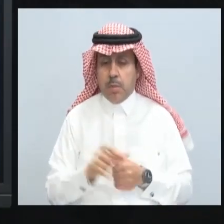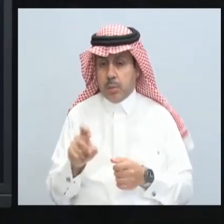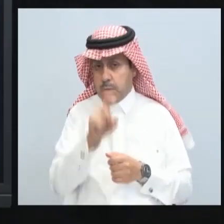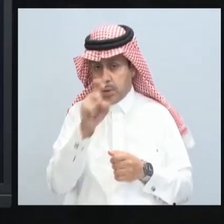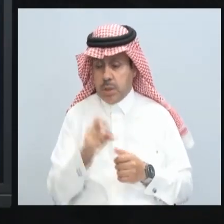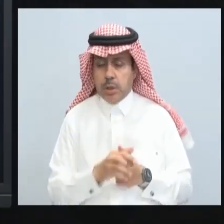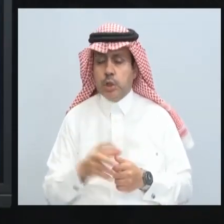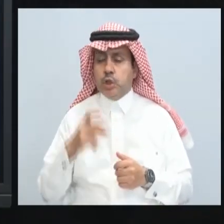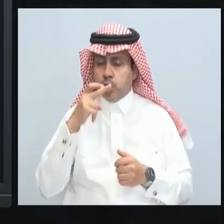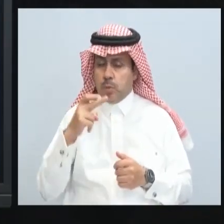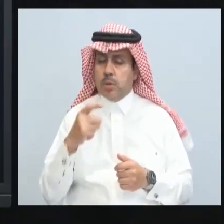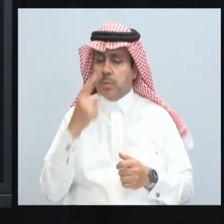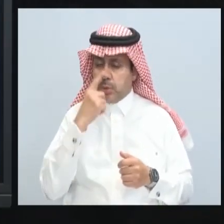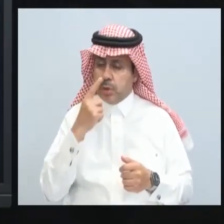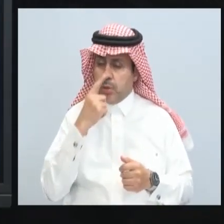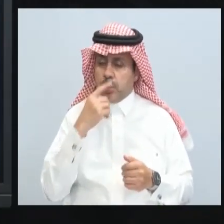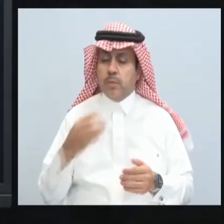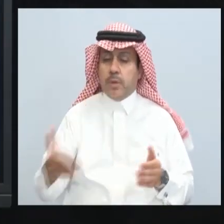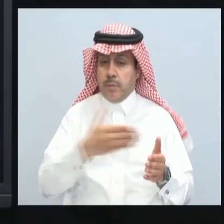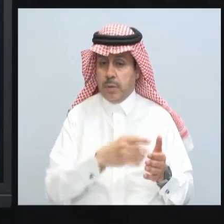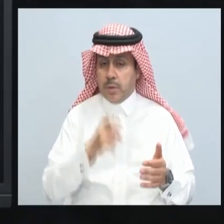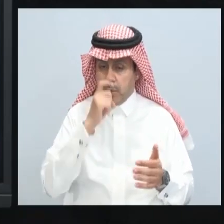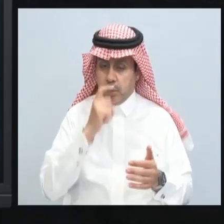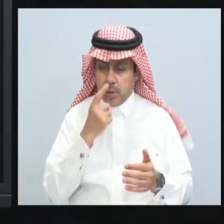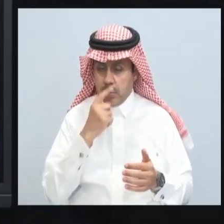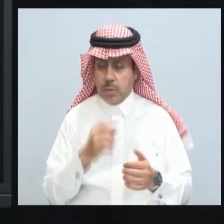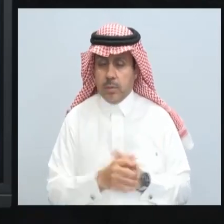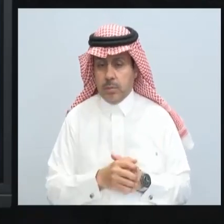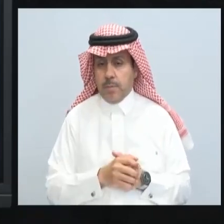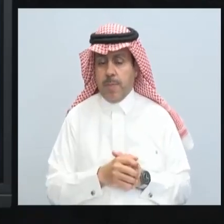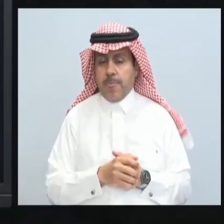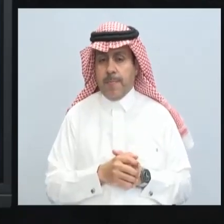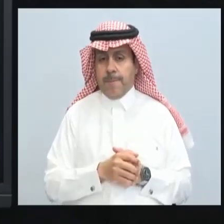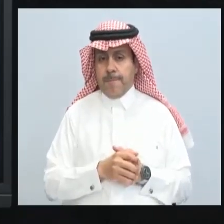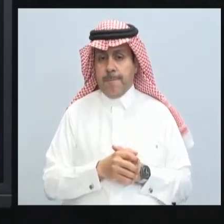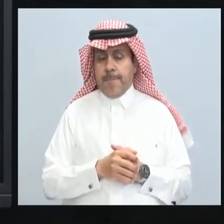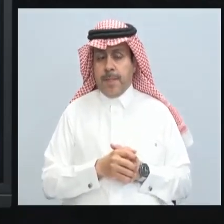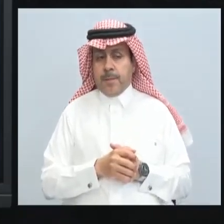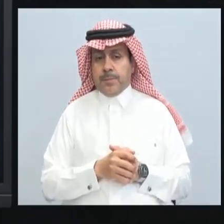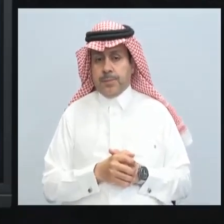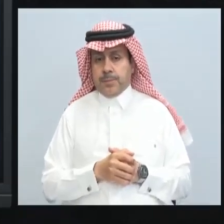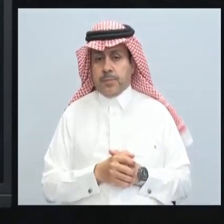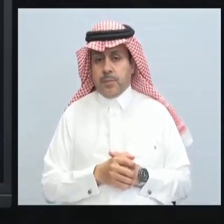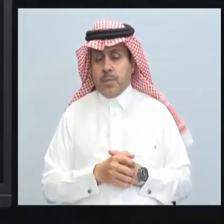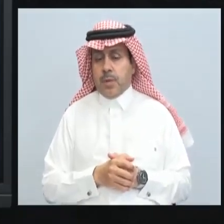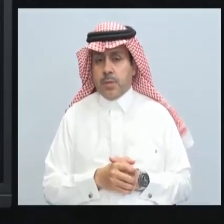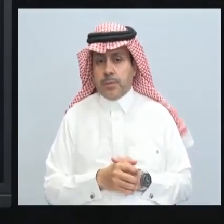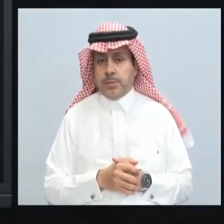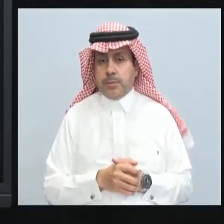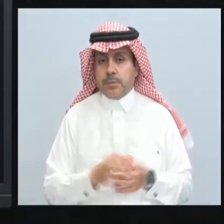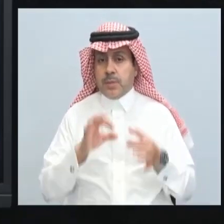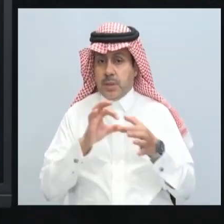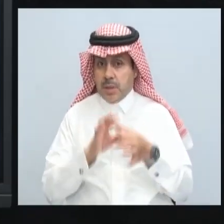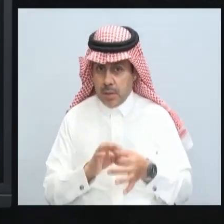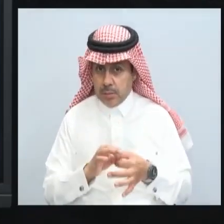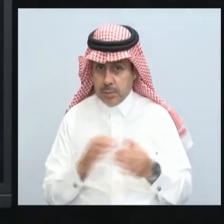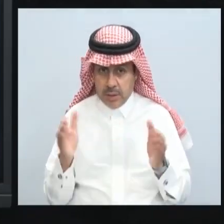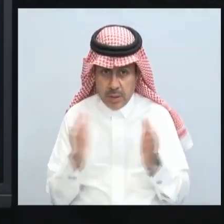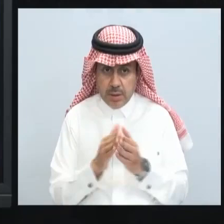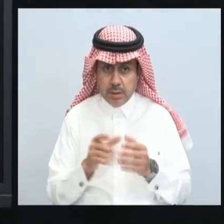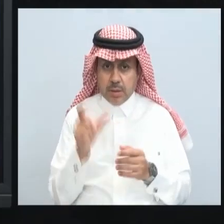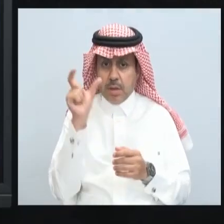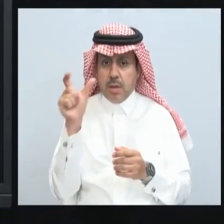في اجابه الدعوه وشهود الوليمه وكذلك من ما يتعلق لق بتحديد